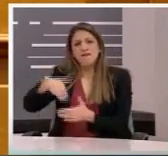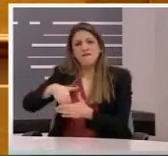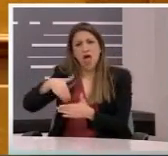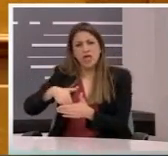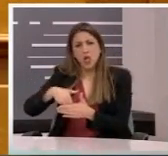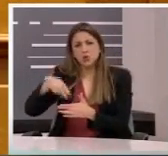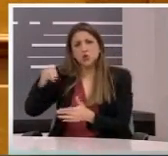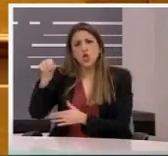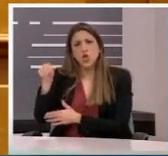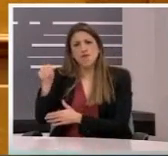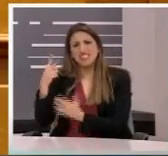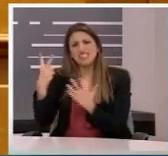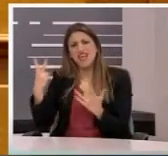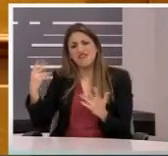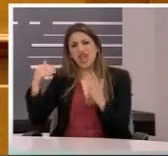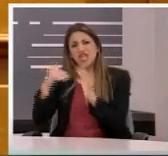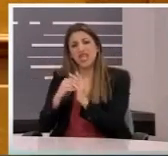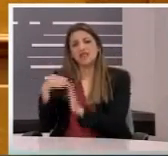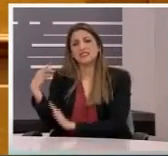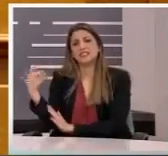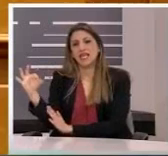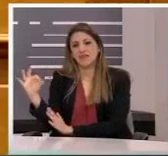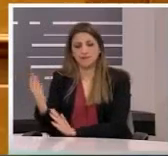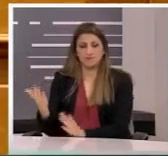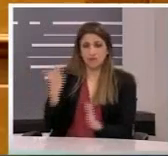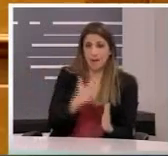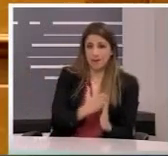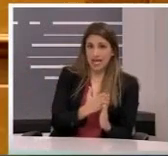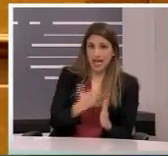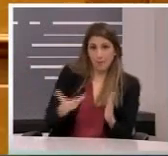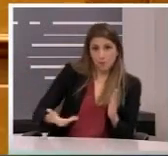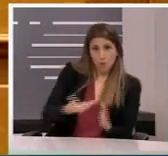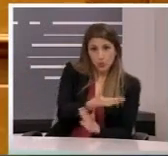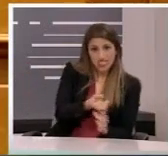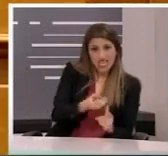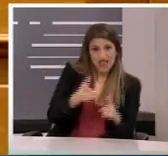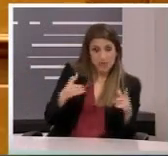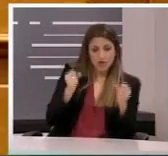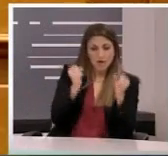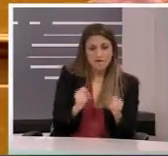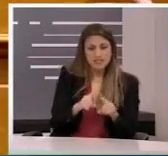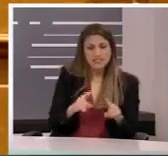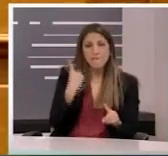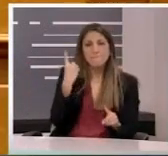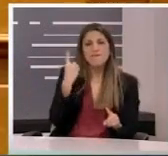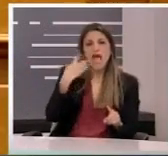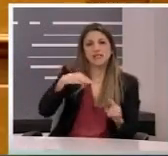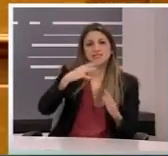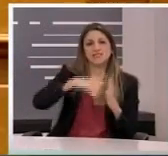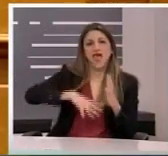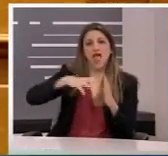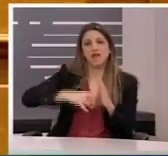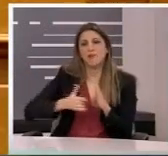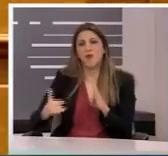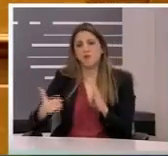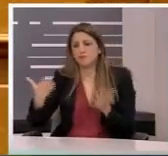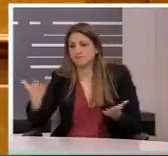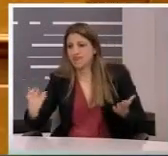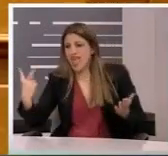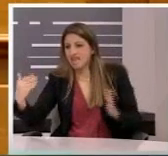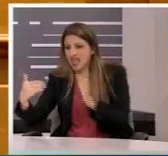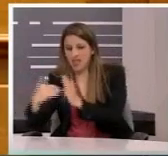του ΠΑΣΟΚ, εκ των οποίων ένα ήταν ο κύριος Λοβέρδος, αν δεν κάνω λάθος, και ένα άλλο ήταν η κυρία Χριστοφιλοπούλου, εναντίον του κυρίου Κουρουπλή,